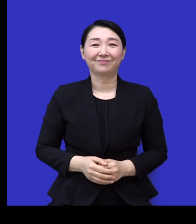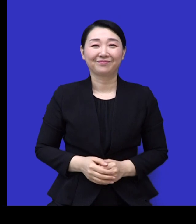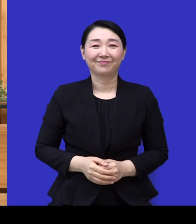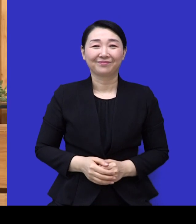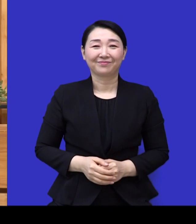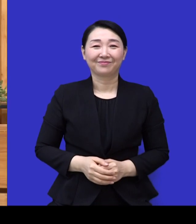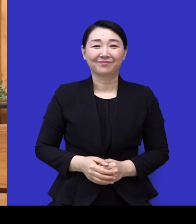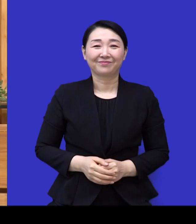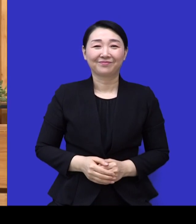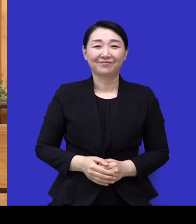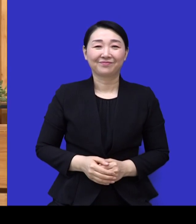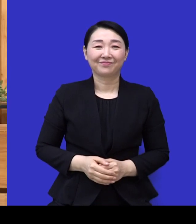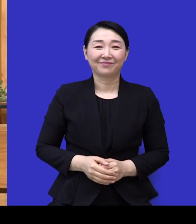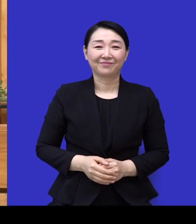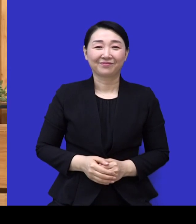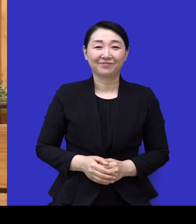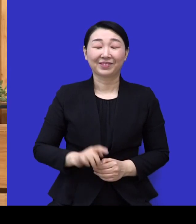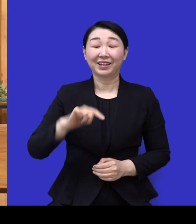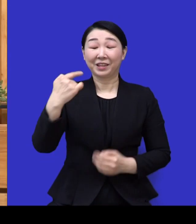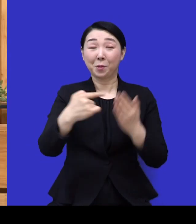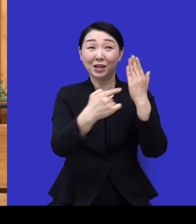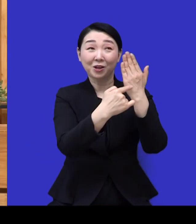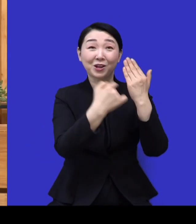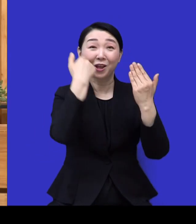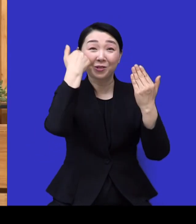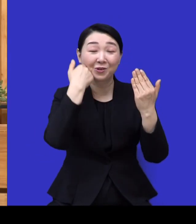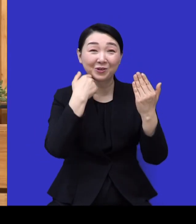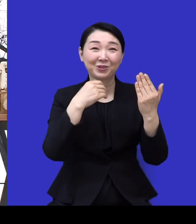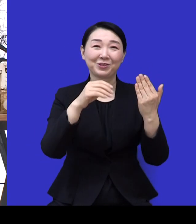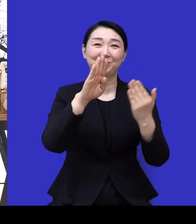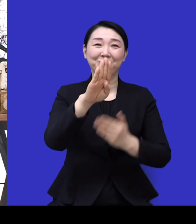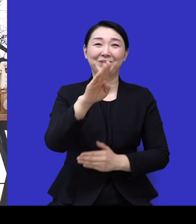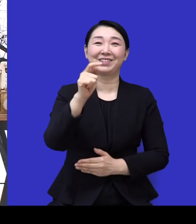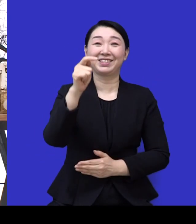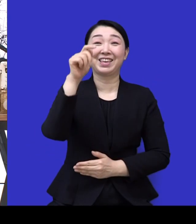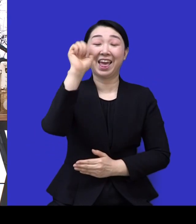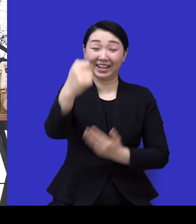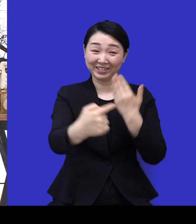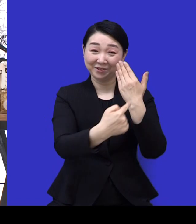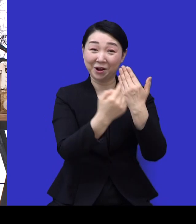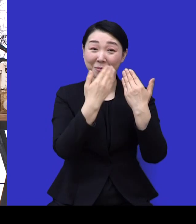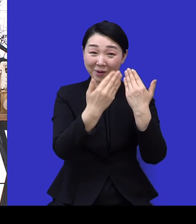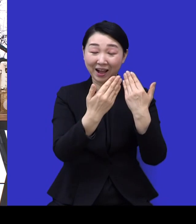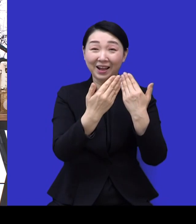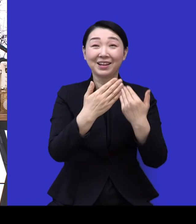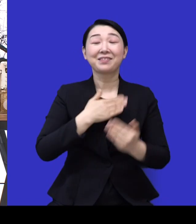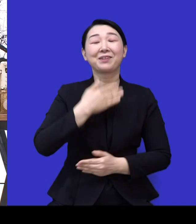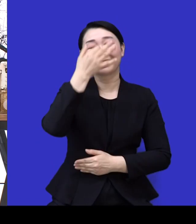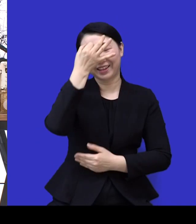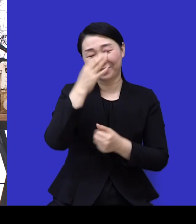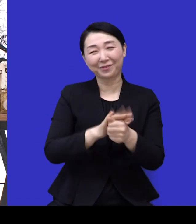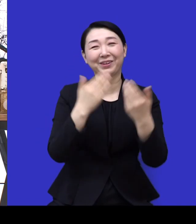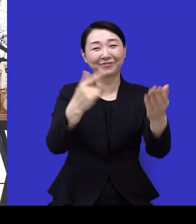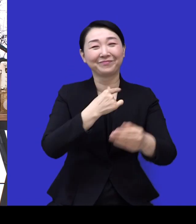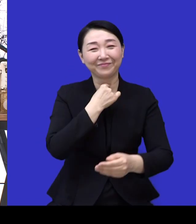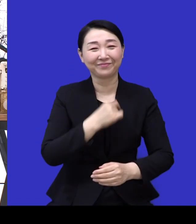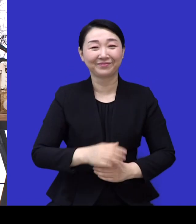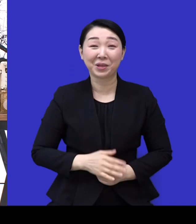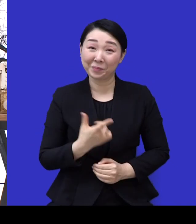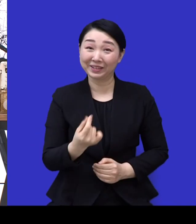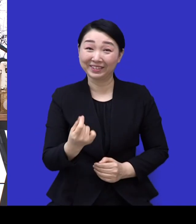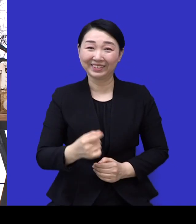진행이 되었어요. 다음엔 BTS가 할지어다. BTS가. 진짜 전 세계. 진짜 재능 기부 하고 싶네요. 네네.